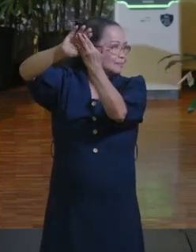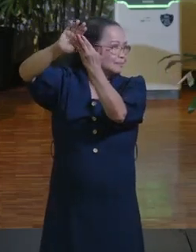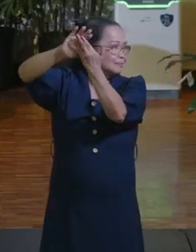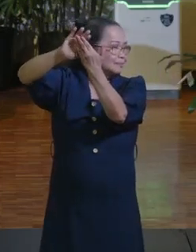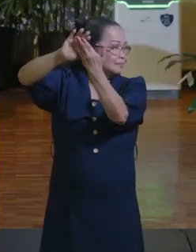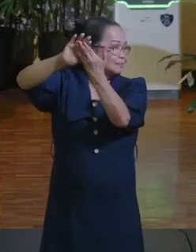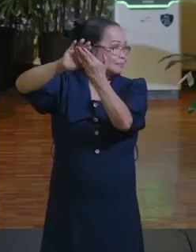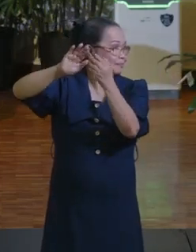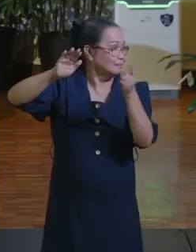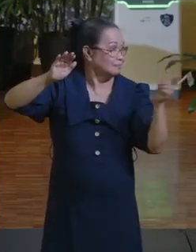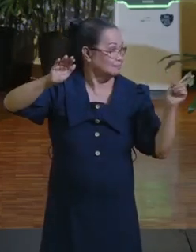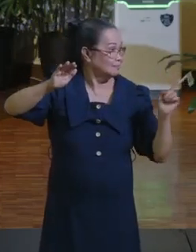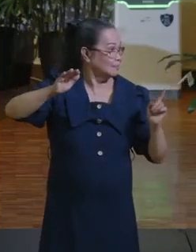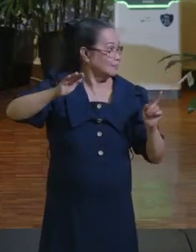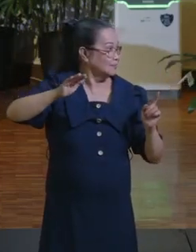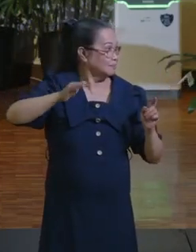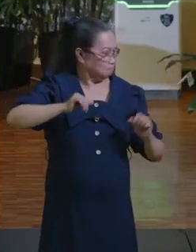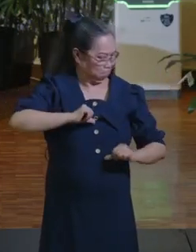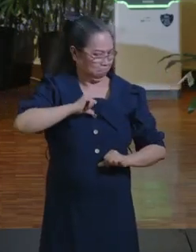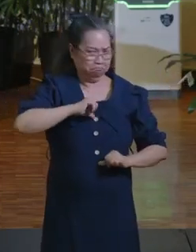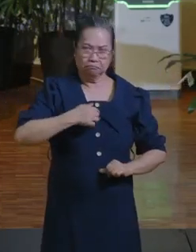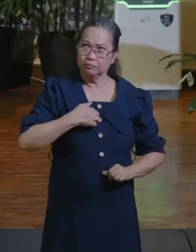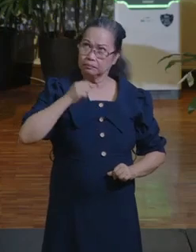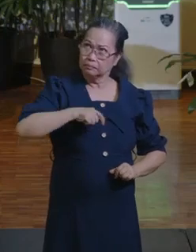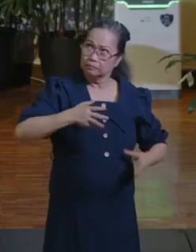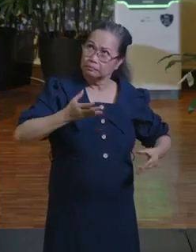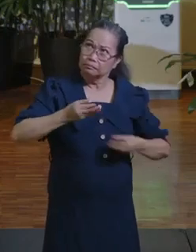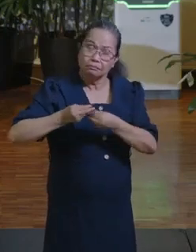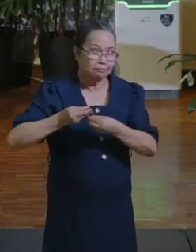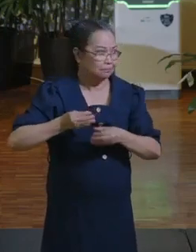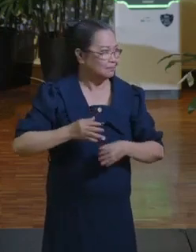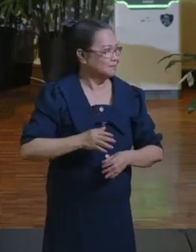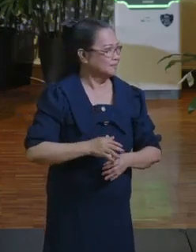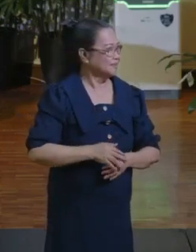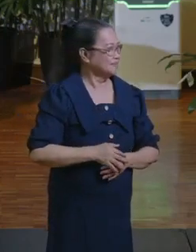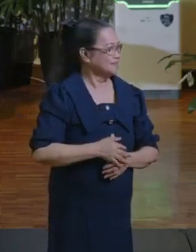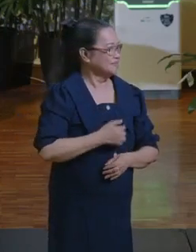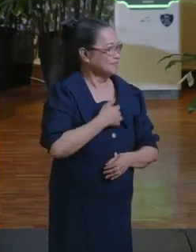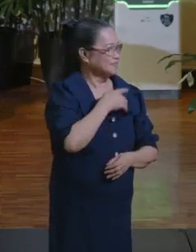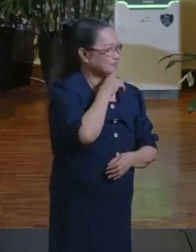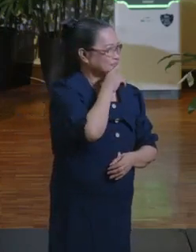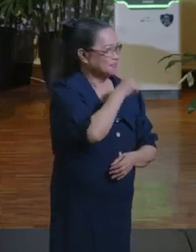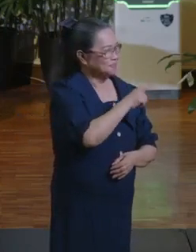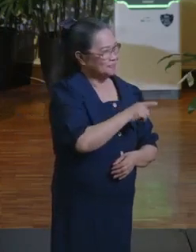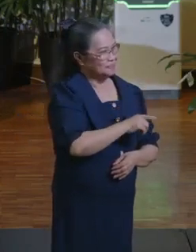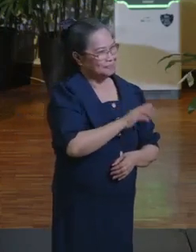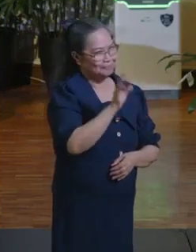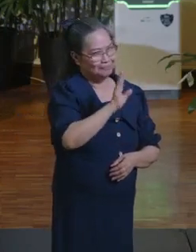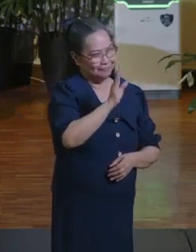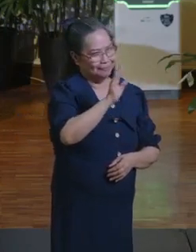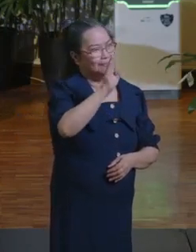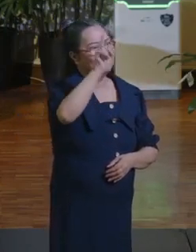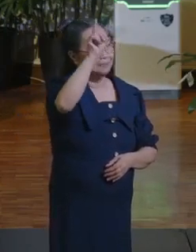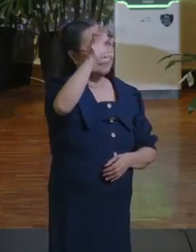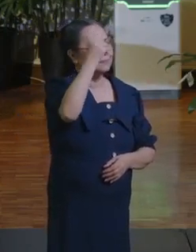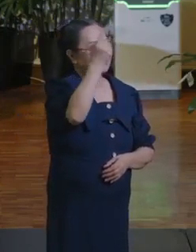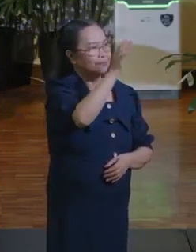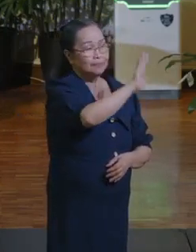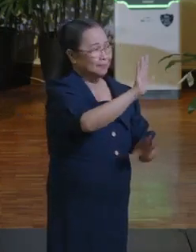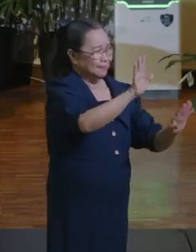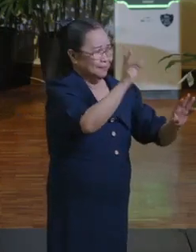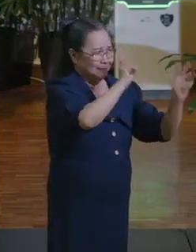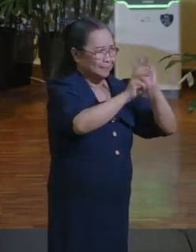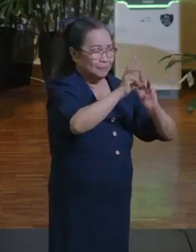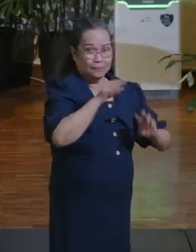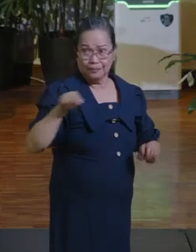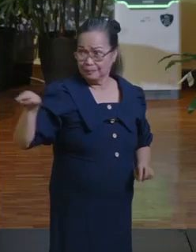ayaw niyo pa ba yun? Kung ang kapalit ay buhay na walang hanggan sa kanyang piling sa langit, huwag kayong maglala,